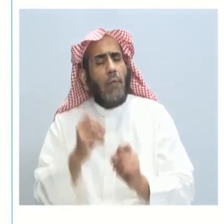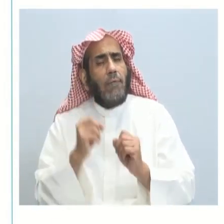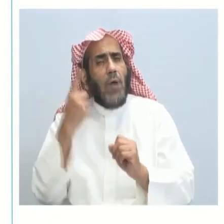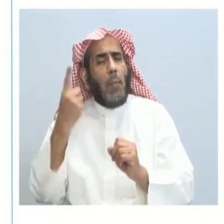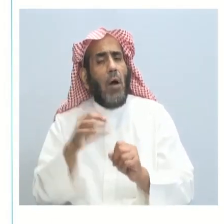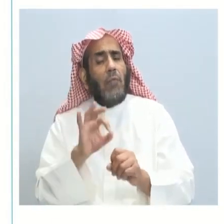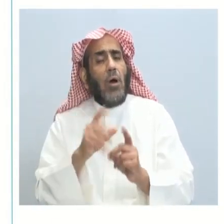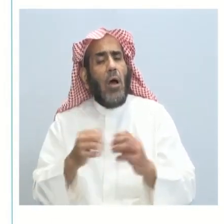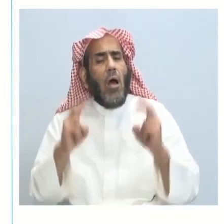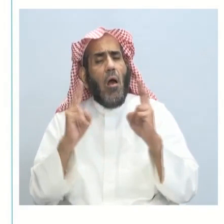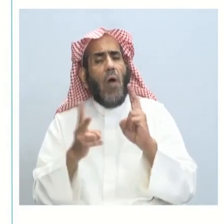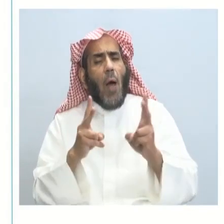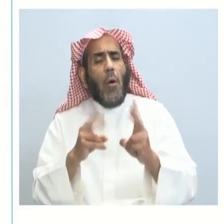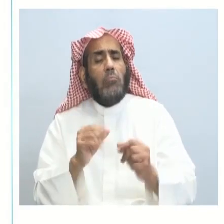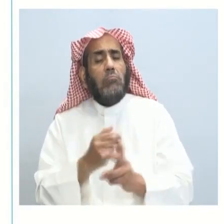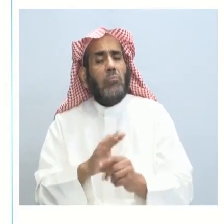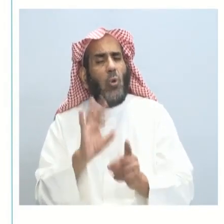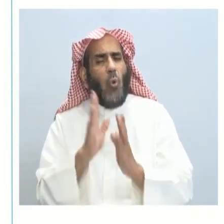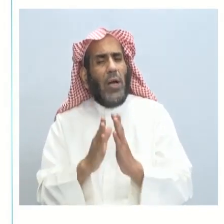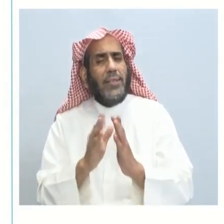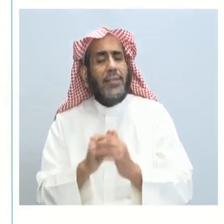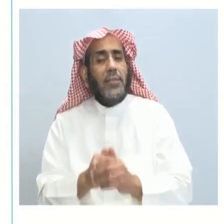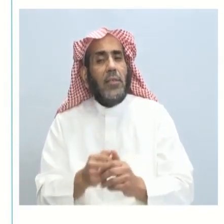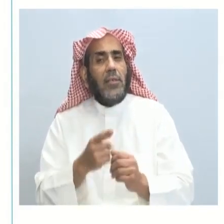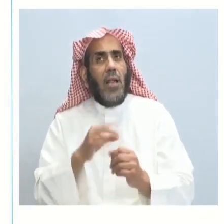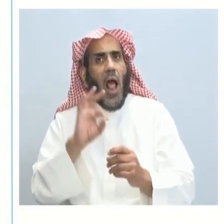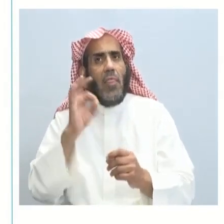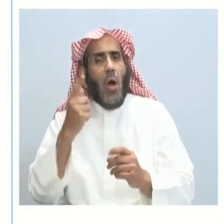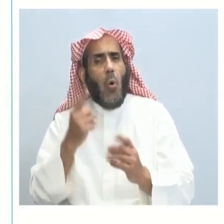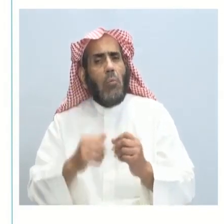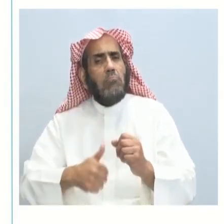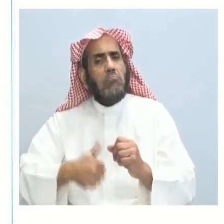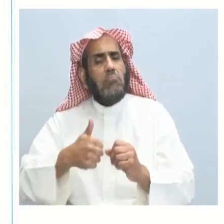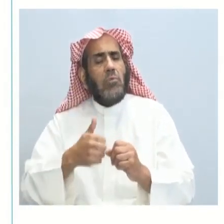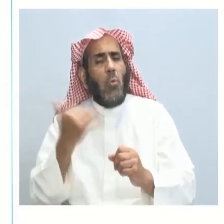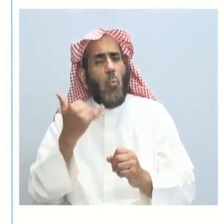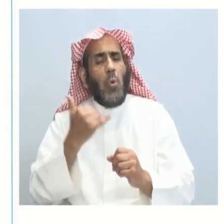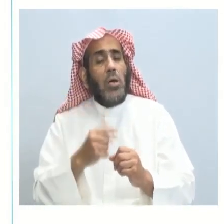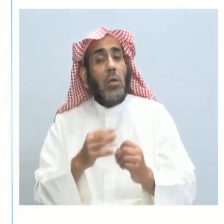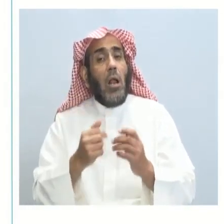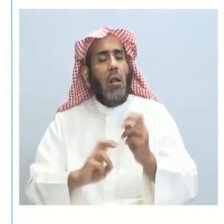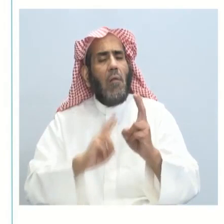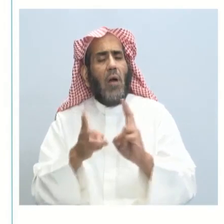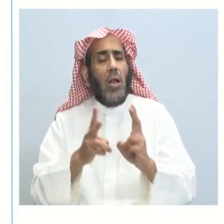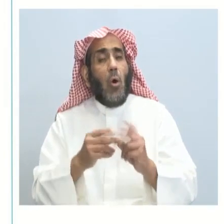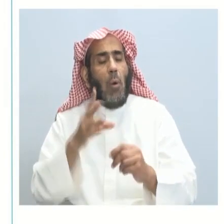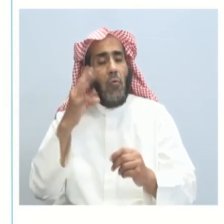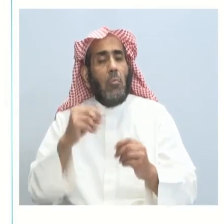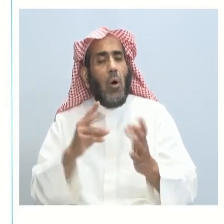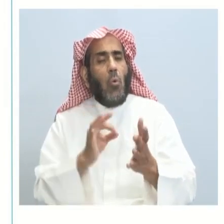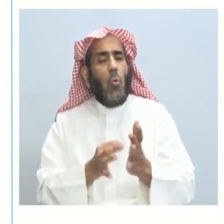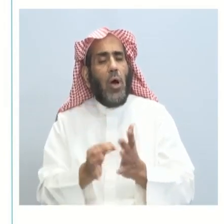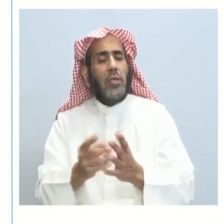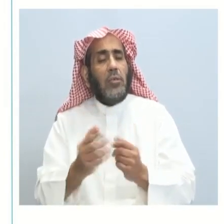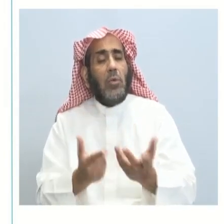الفعاليه لان هذا سيحدد الذوق للفعاليه وايضا مفهومها وعناصرها وبالتالي